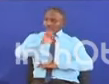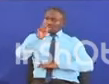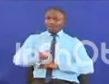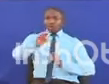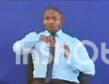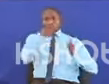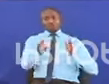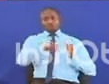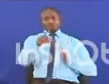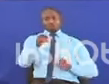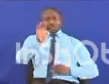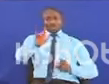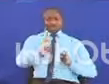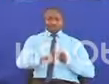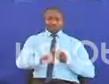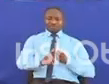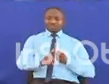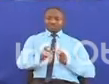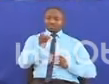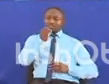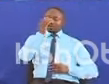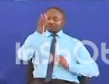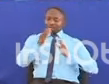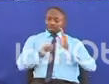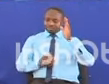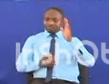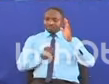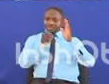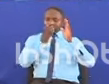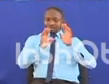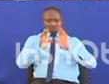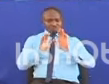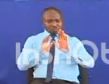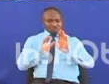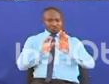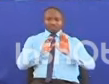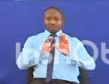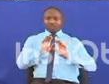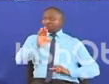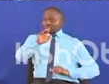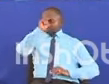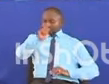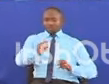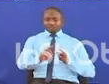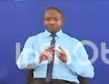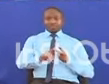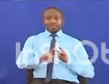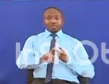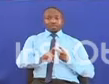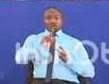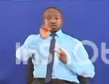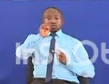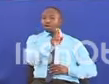mmeshindwa kuwalipa fedha zao. Taarifa. Sasa ngoja. Taarifa. Ngoja kwanza, kuna subiri kwanza mheshimiwa. Mheshimiwa bunge,